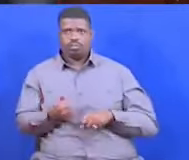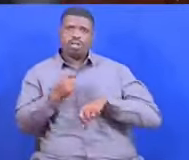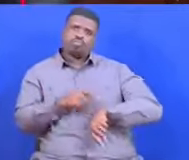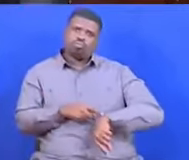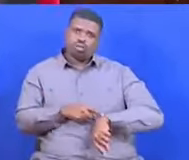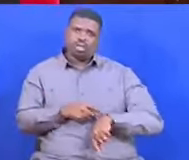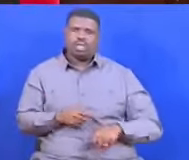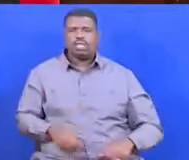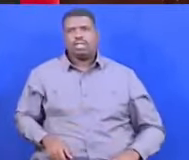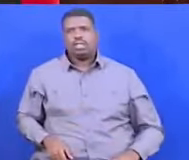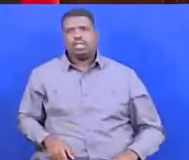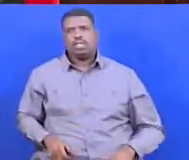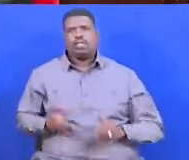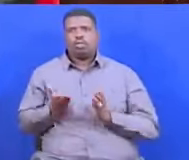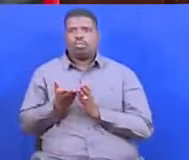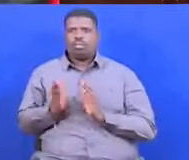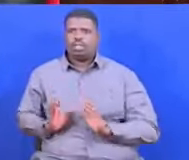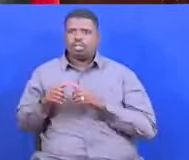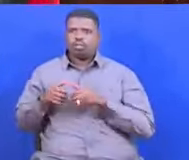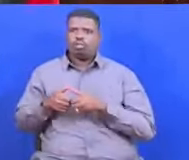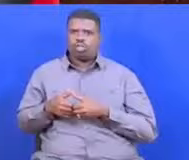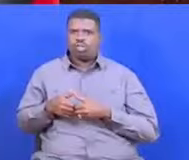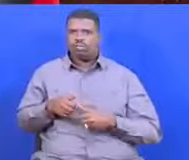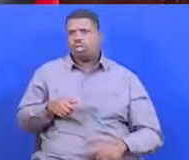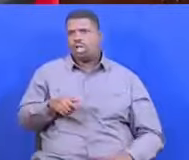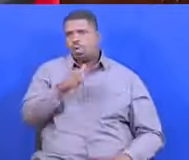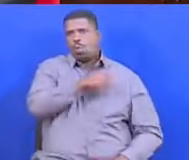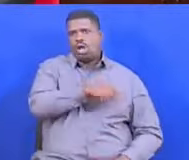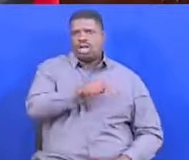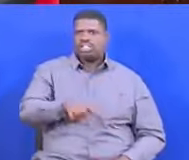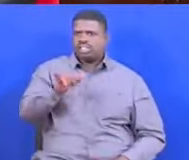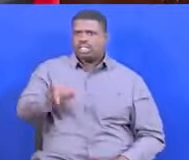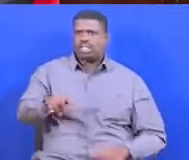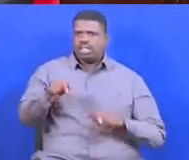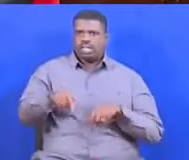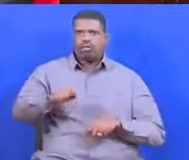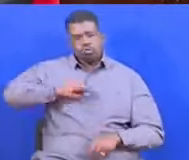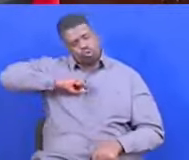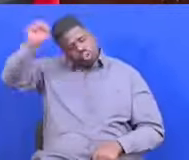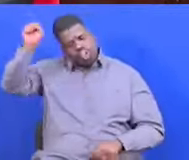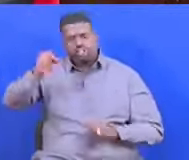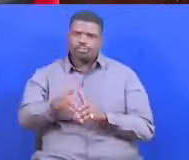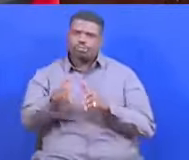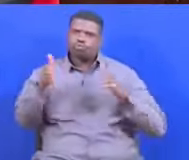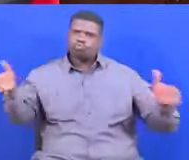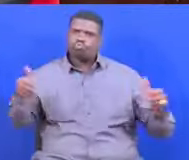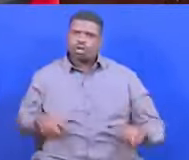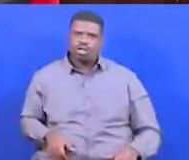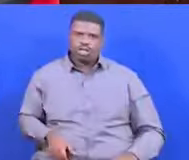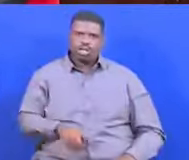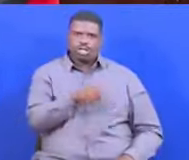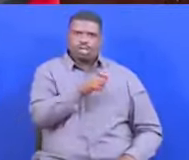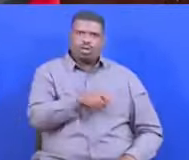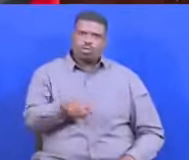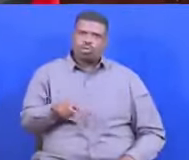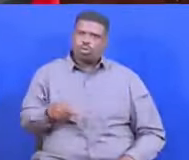muda, niwaombe timu ya wananchi ya Yanga leo ushindi mkubwa sana. Na ni kwamba Watanzania